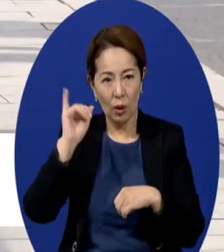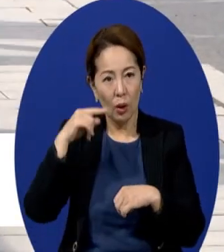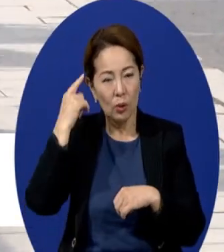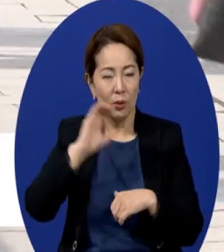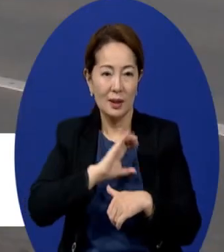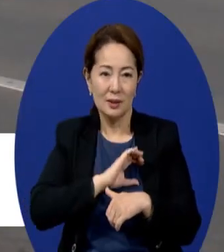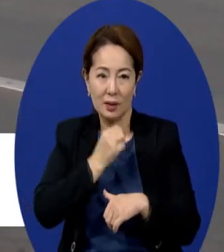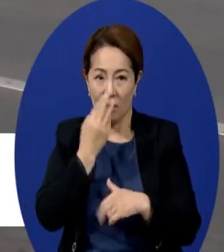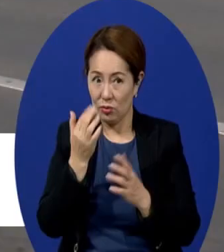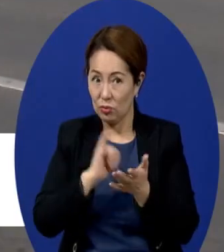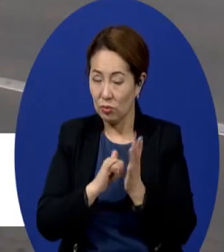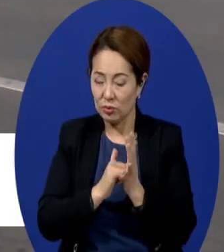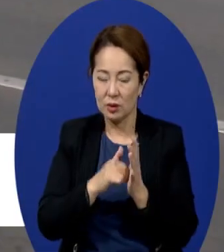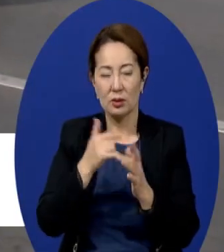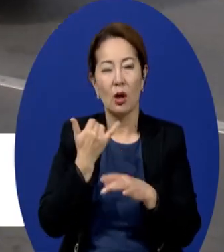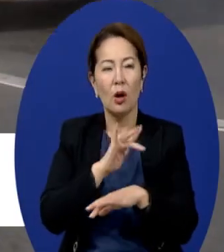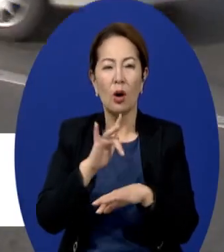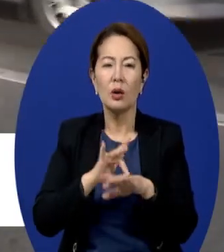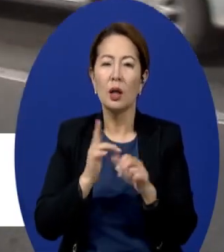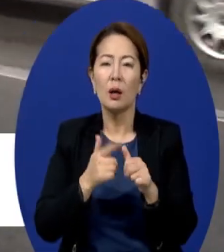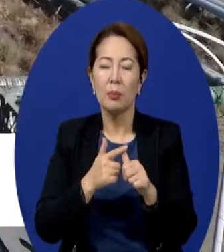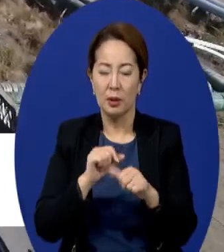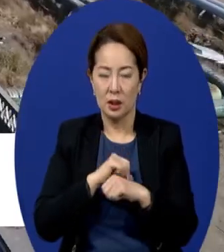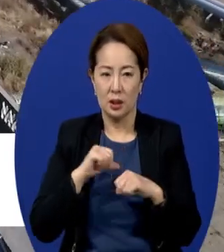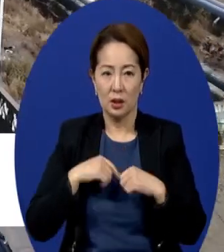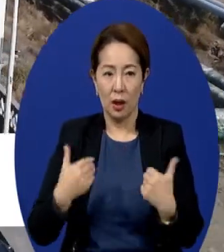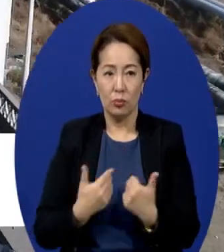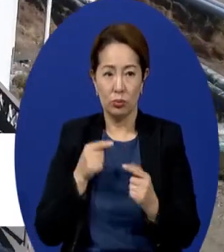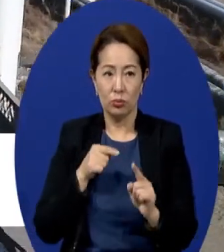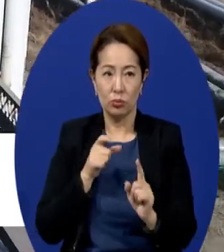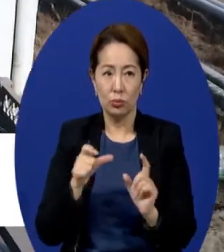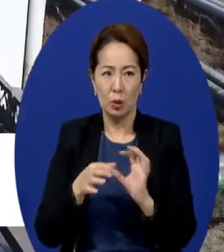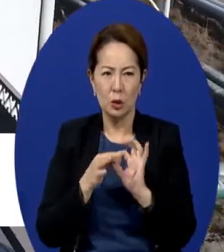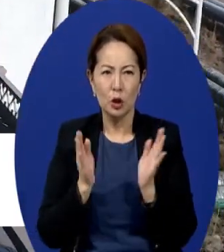зам төрхөн болно. Тиймээс манай хот хэн байх вэ гэдэг нь оршин суугчдаас шууд хамааралтай.